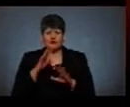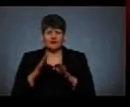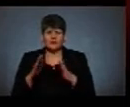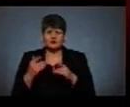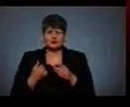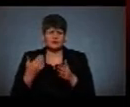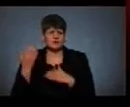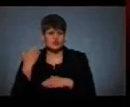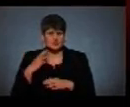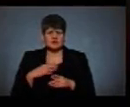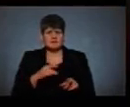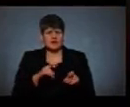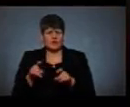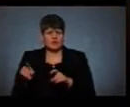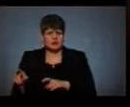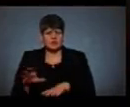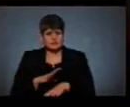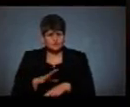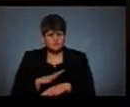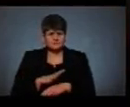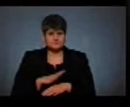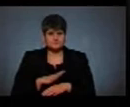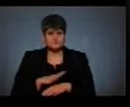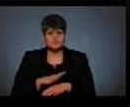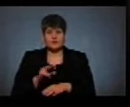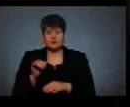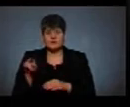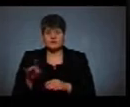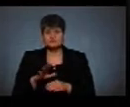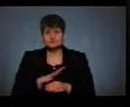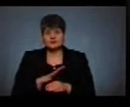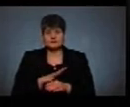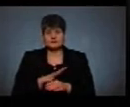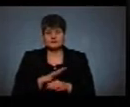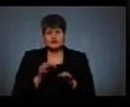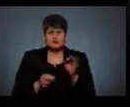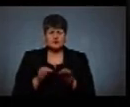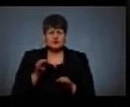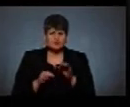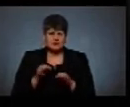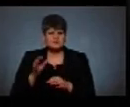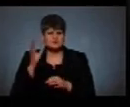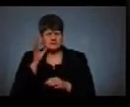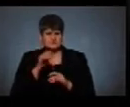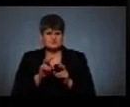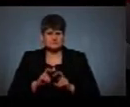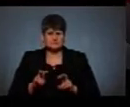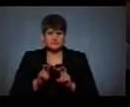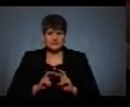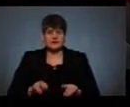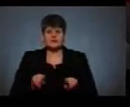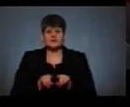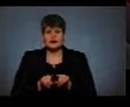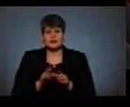цього часу всі переходи, які відбувалися, по них відбувалися судові слухання, і так як